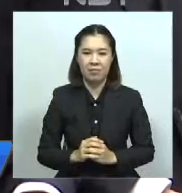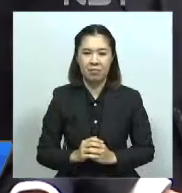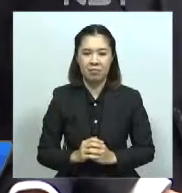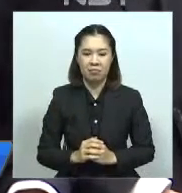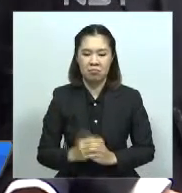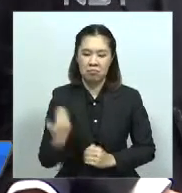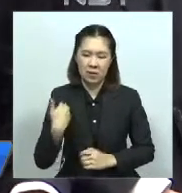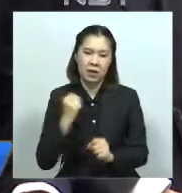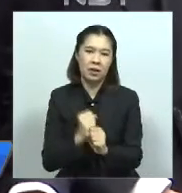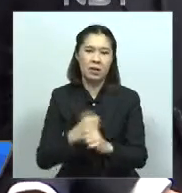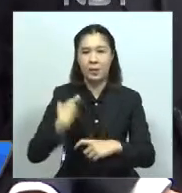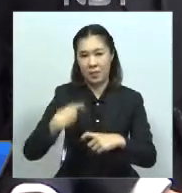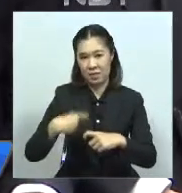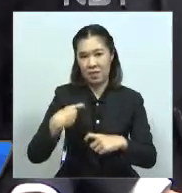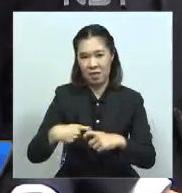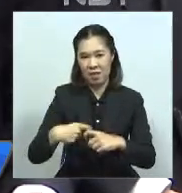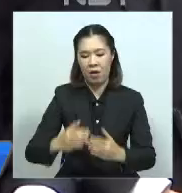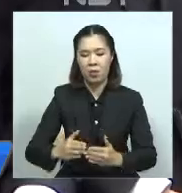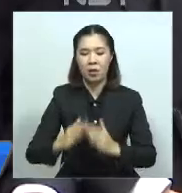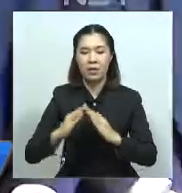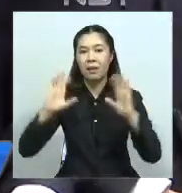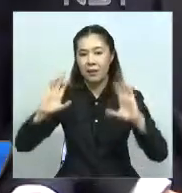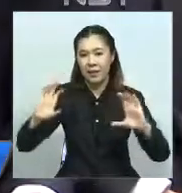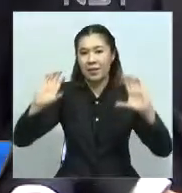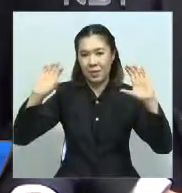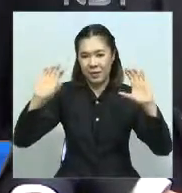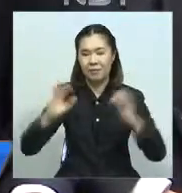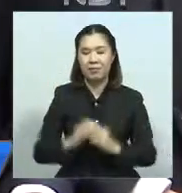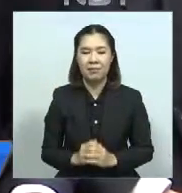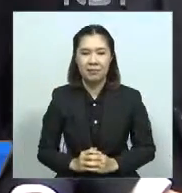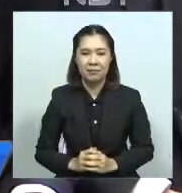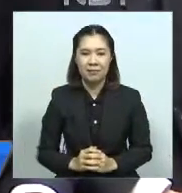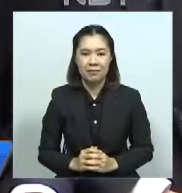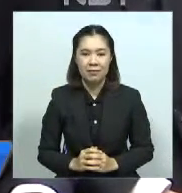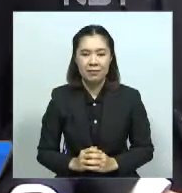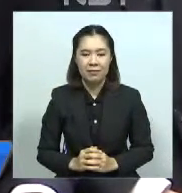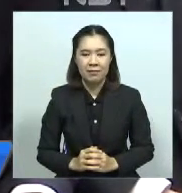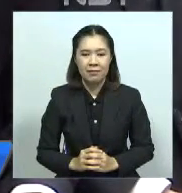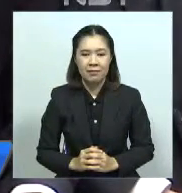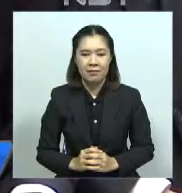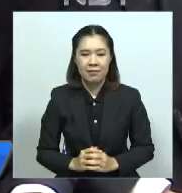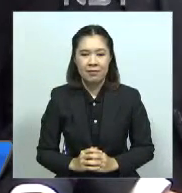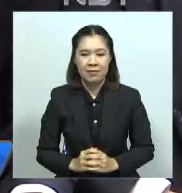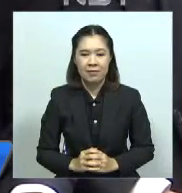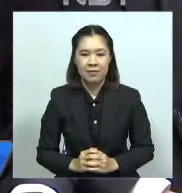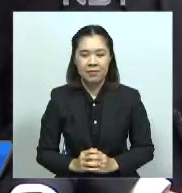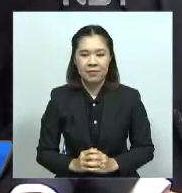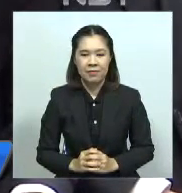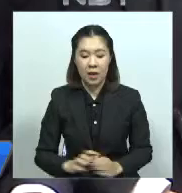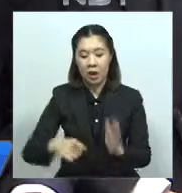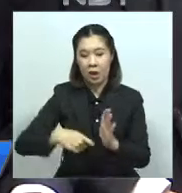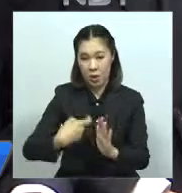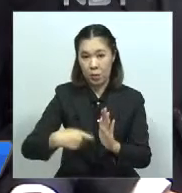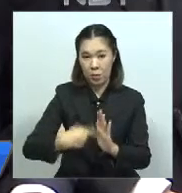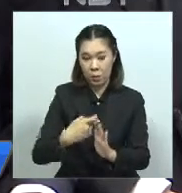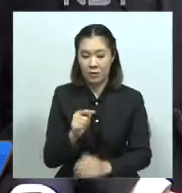ไม่ง่ายนักในการที่จะจัดรัฐบาลที่มีเสถียรภาพด้วยฉะนั้นเนี่ยจากเหตุผลที่กล่าวมาทั้งหมด